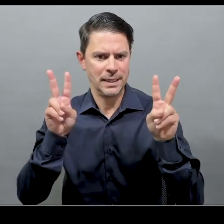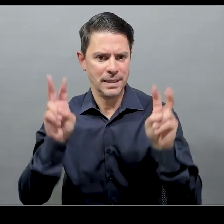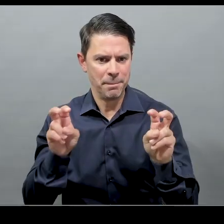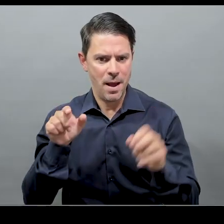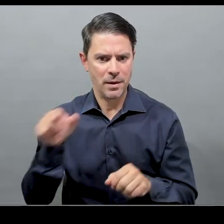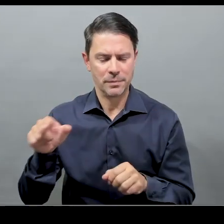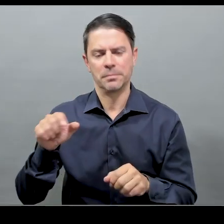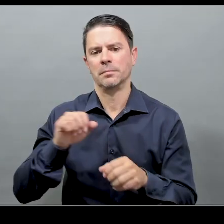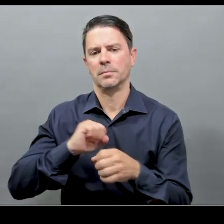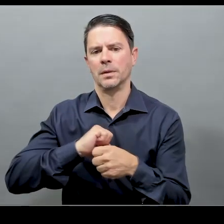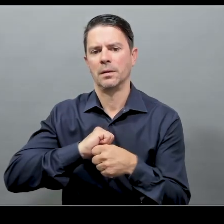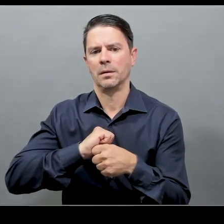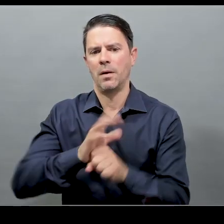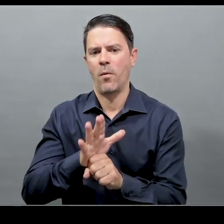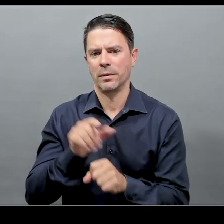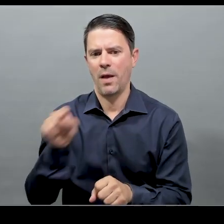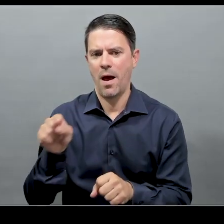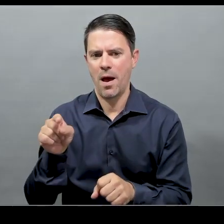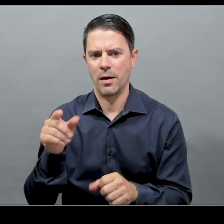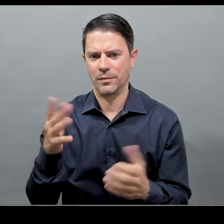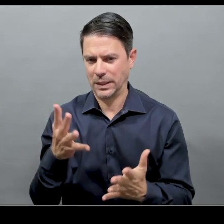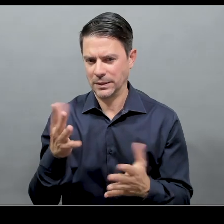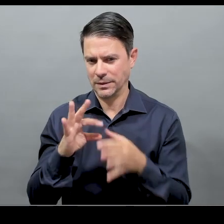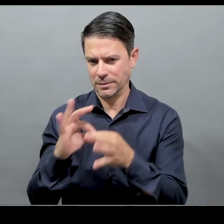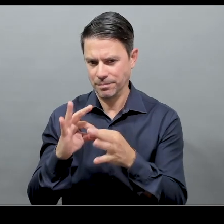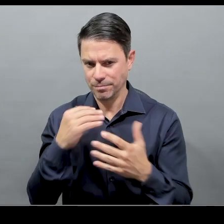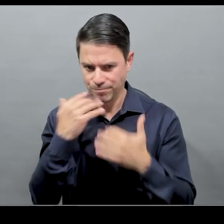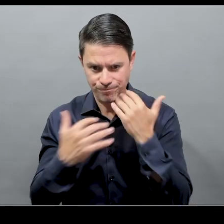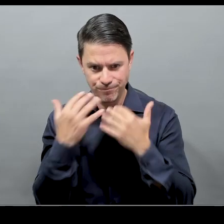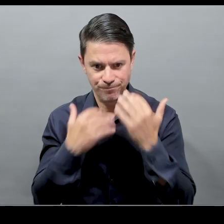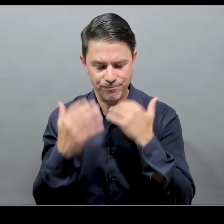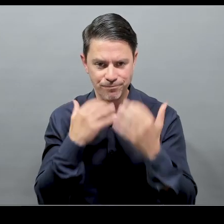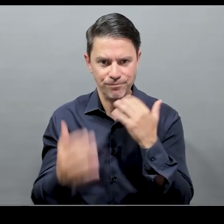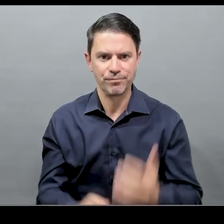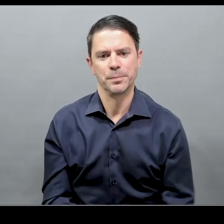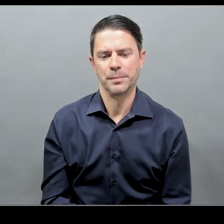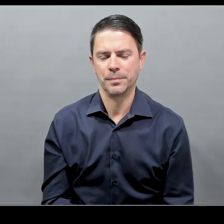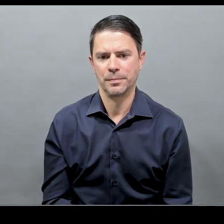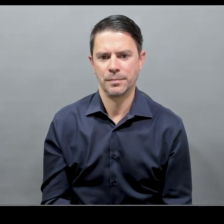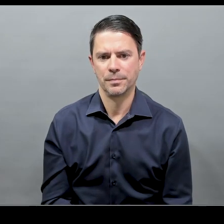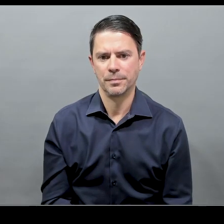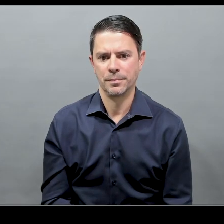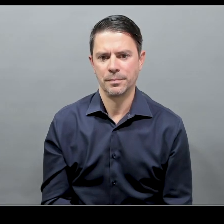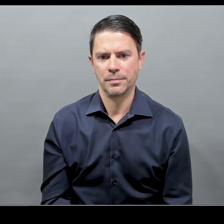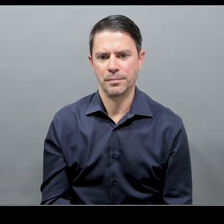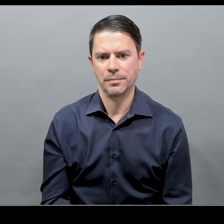beschlossen, dass ab dem 1.10. die 17. Bayerische